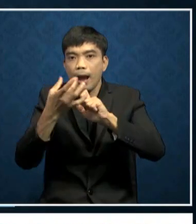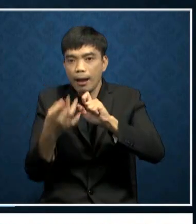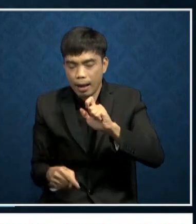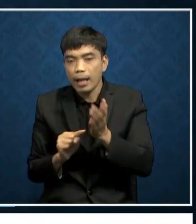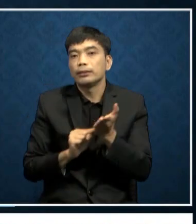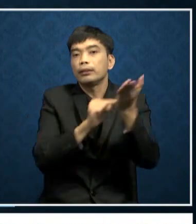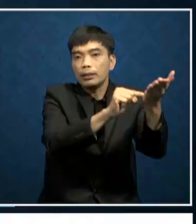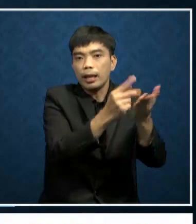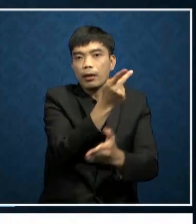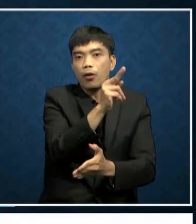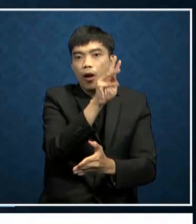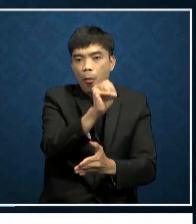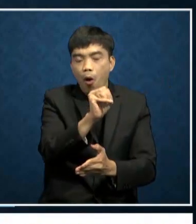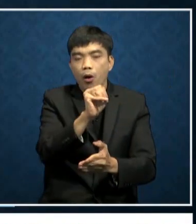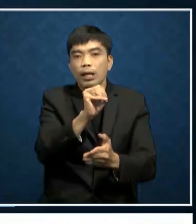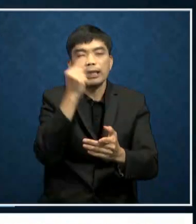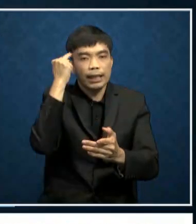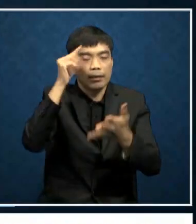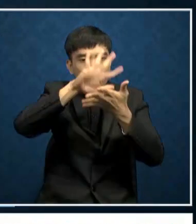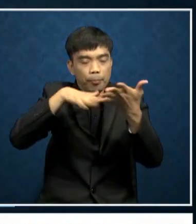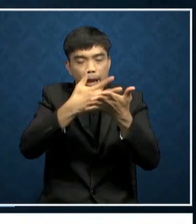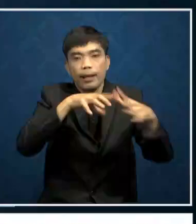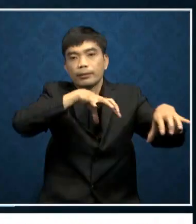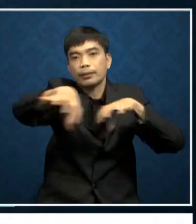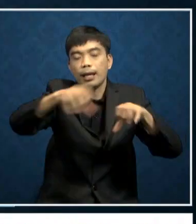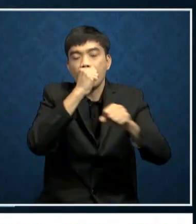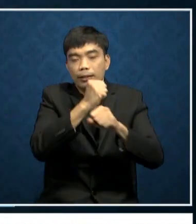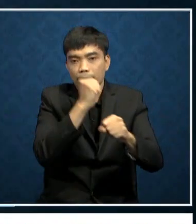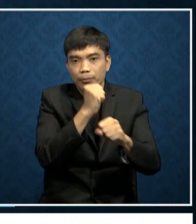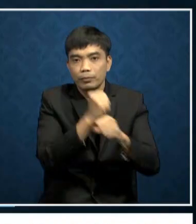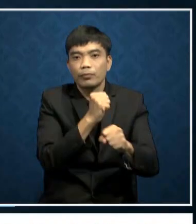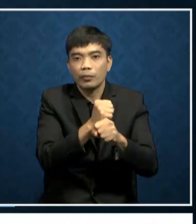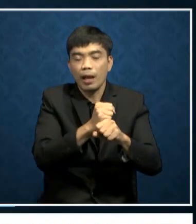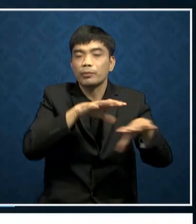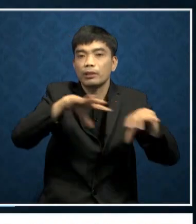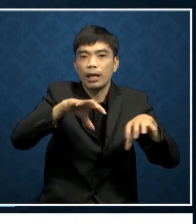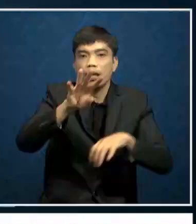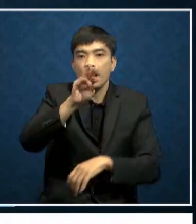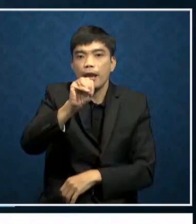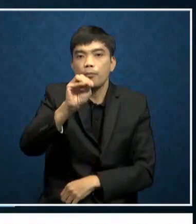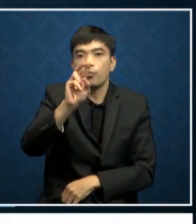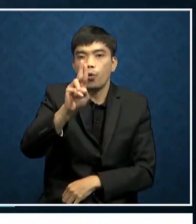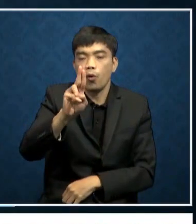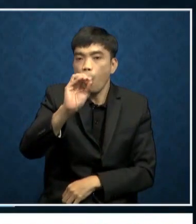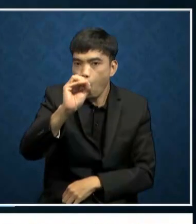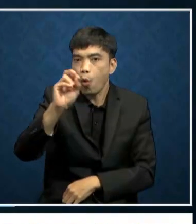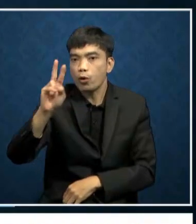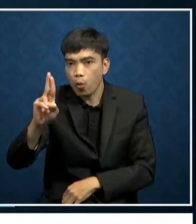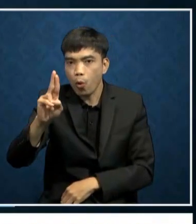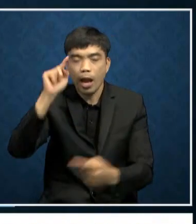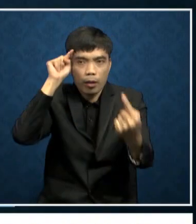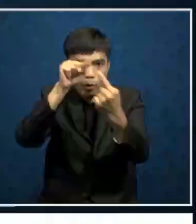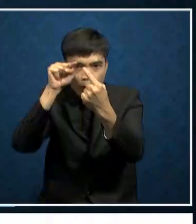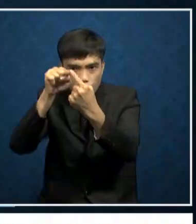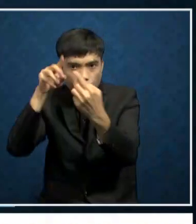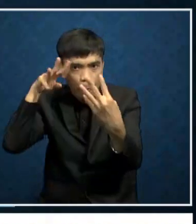รัฐมนตรีพิจารณากำหนดแนวทางการขับเคลื่อนเอ่อการจัดทำ MOUหรือกำหนดแนวทางที่เหมาะสมต่อไป